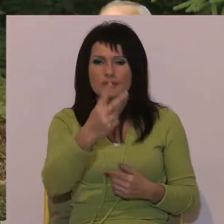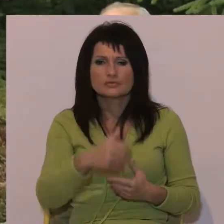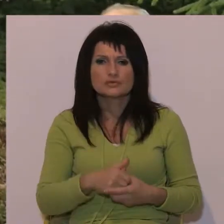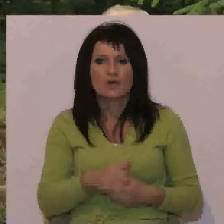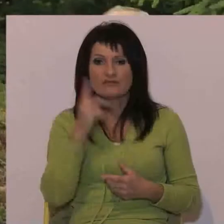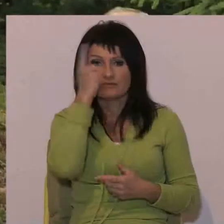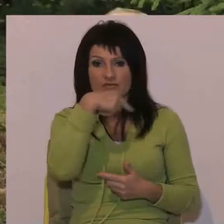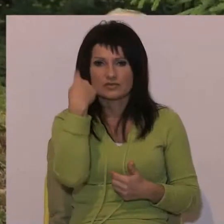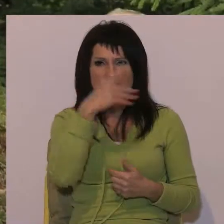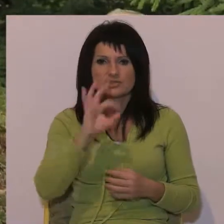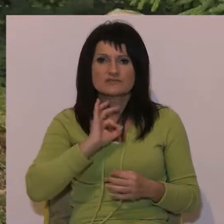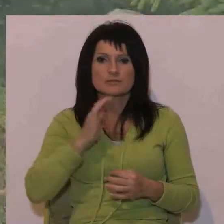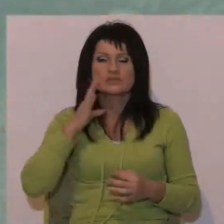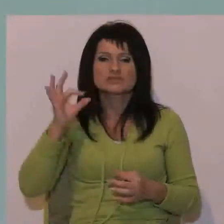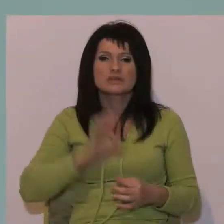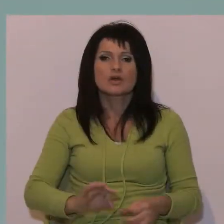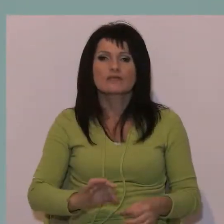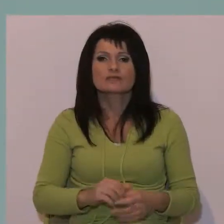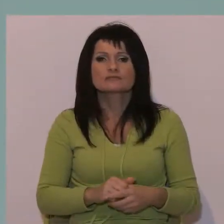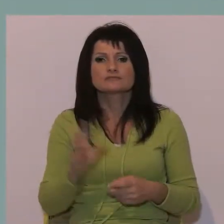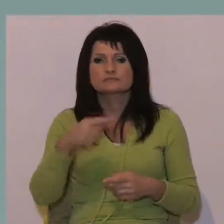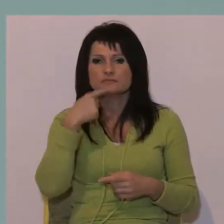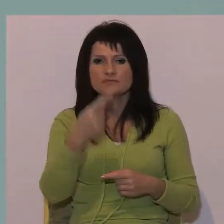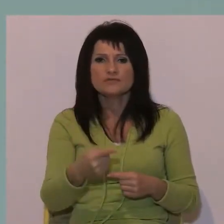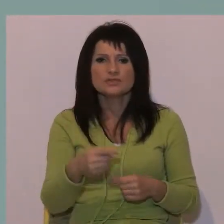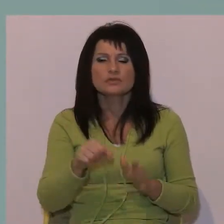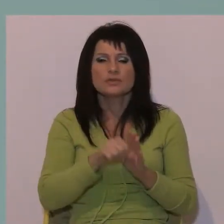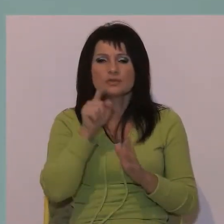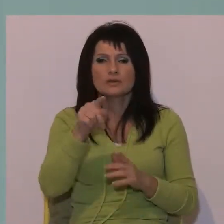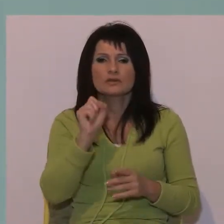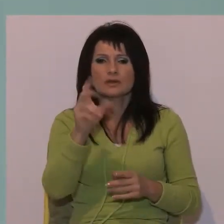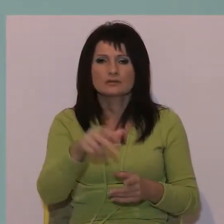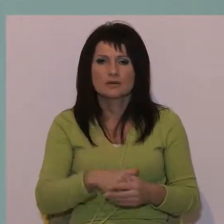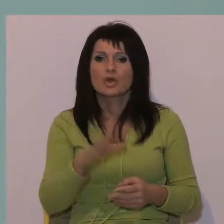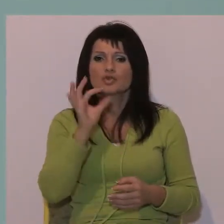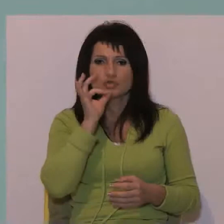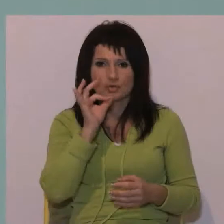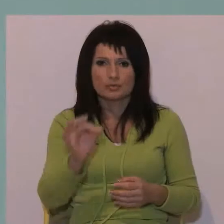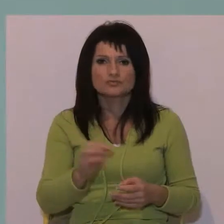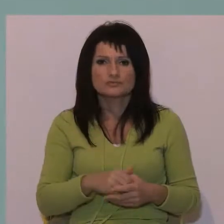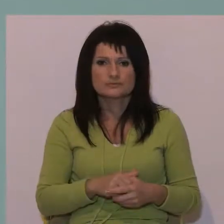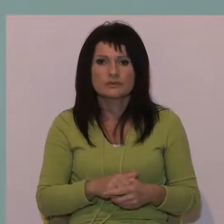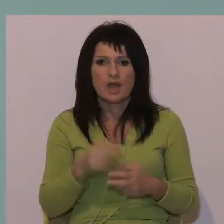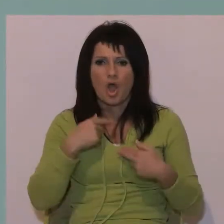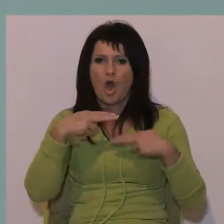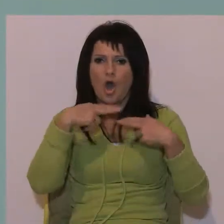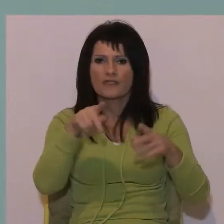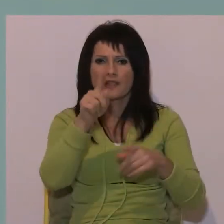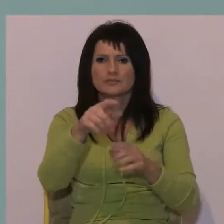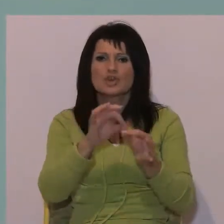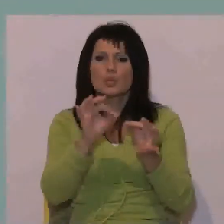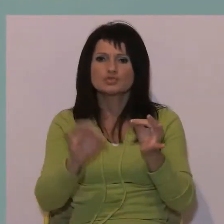w twarz swojemu synowi i powiedziała do niego tak: dobrze, oddam ci